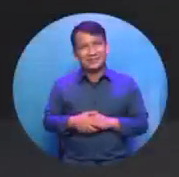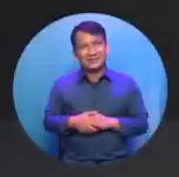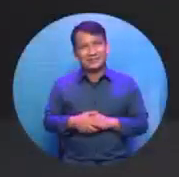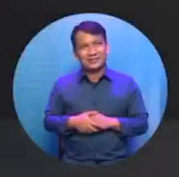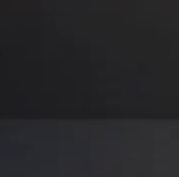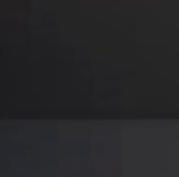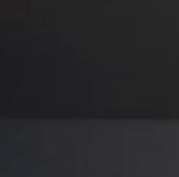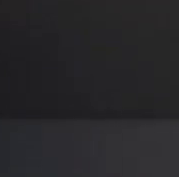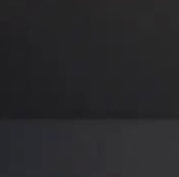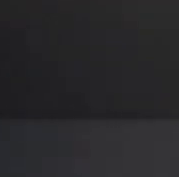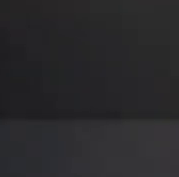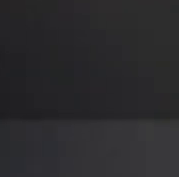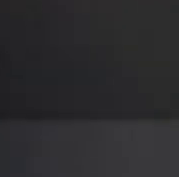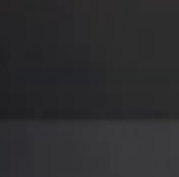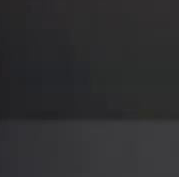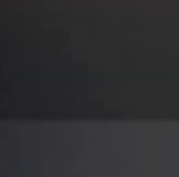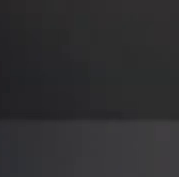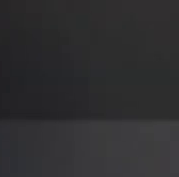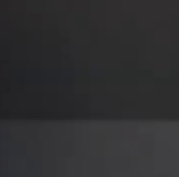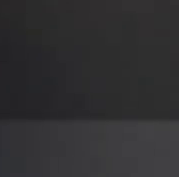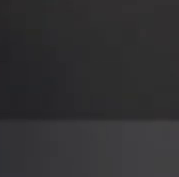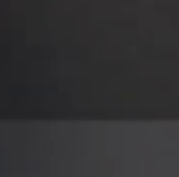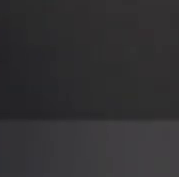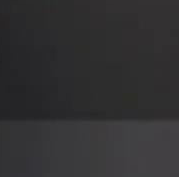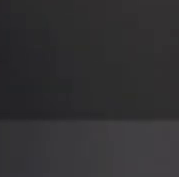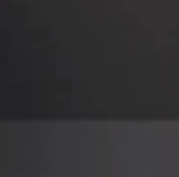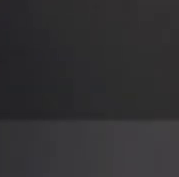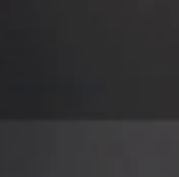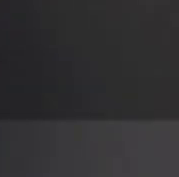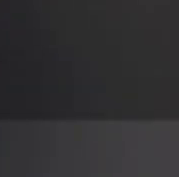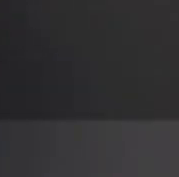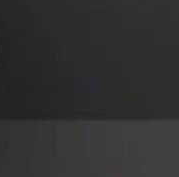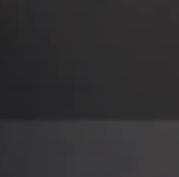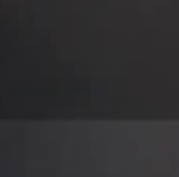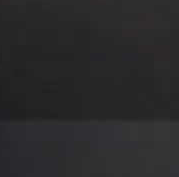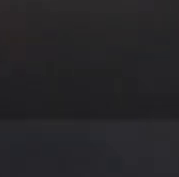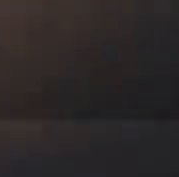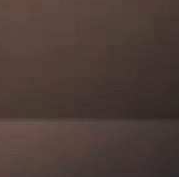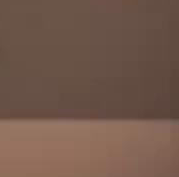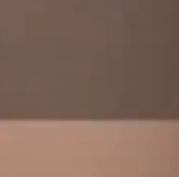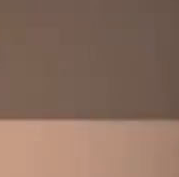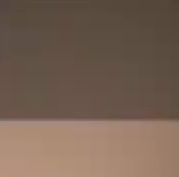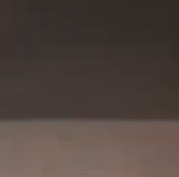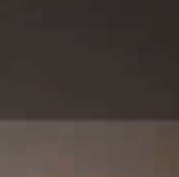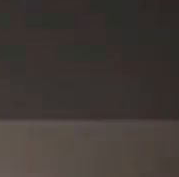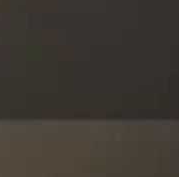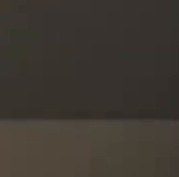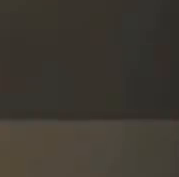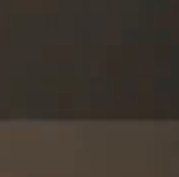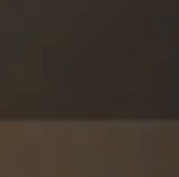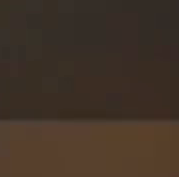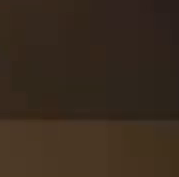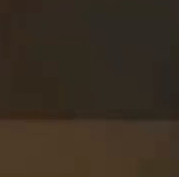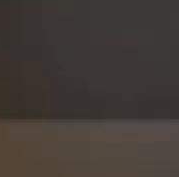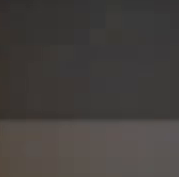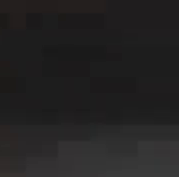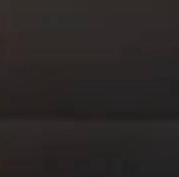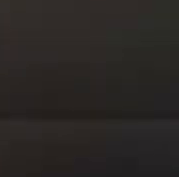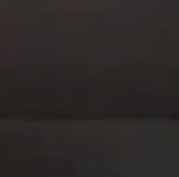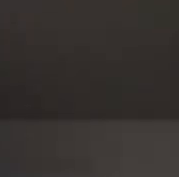Okay. Sir Rapi, magandang araw po. Ako po si Christopher Tagura. Bali, ito po pala